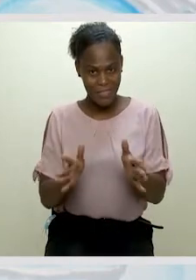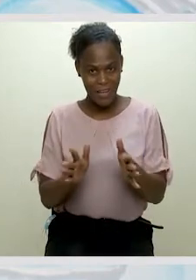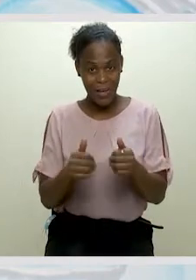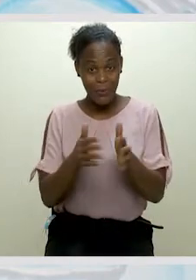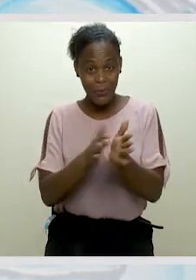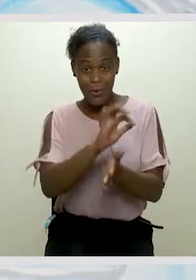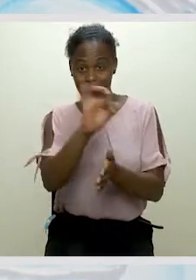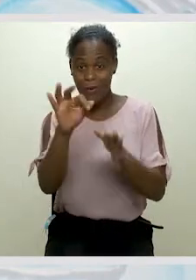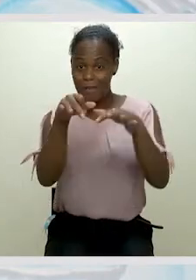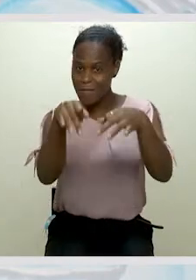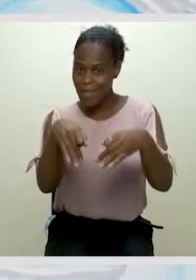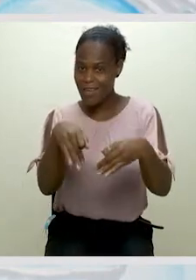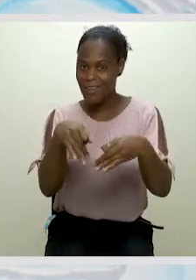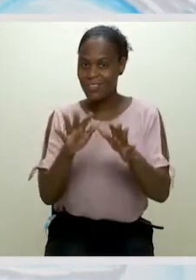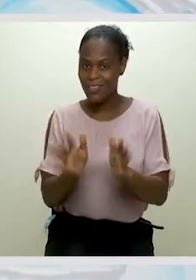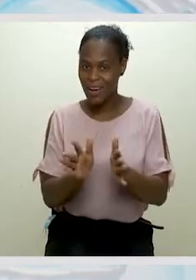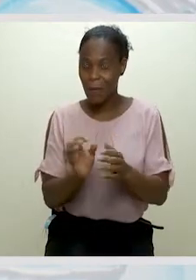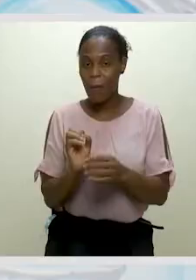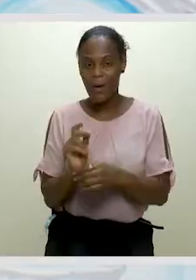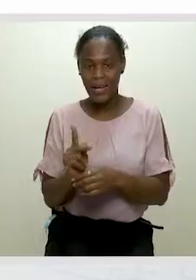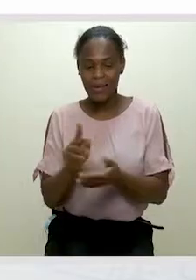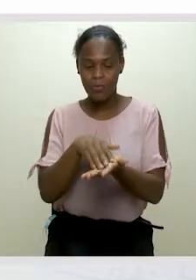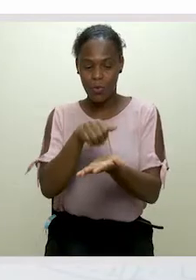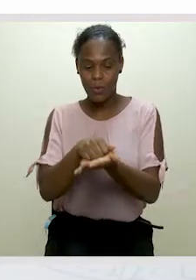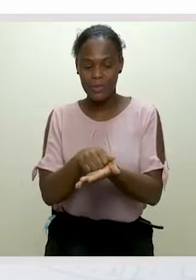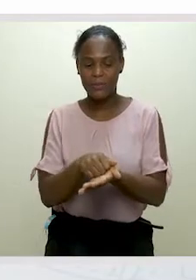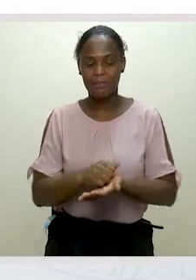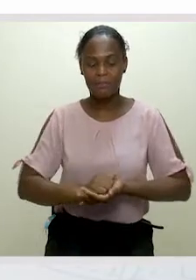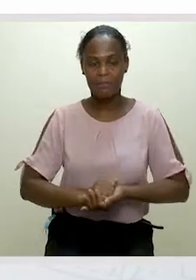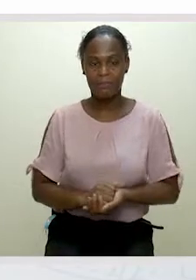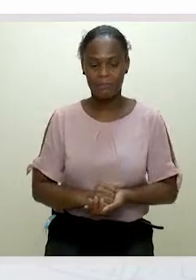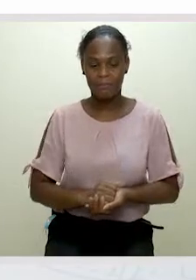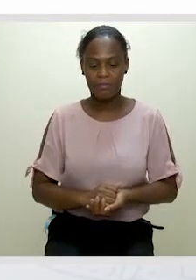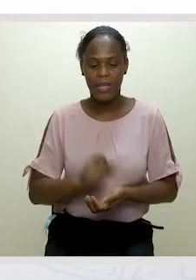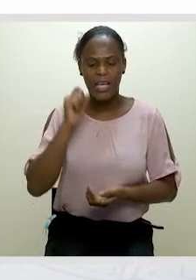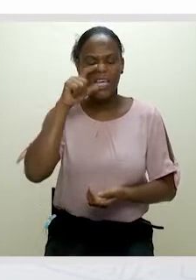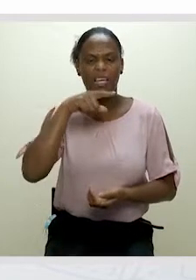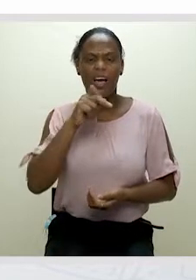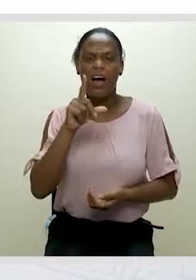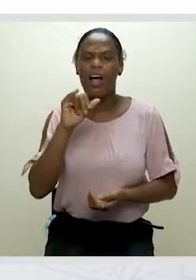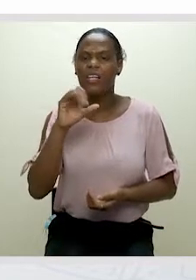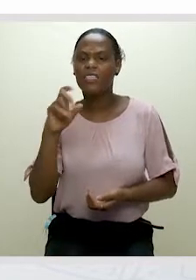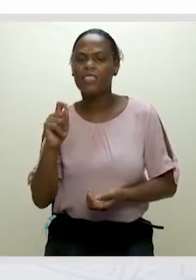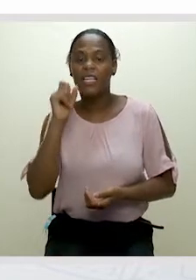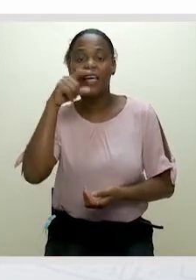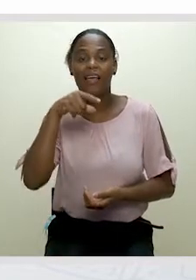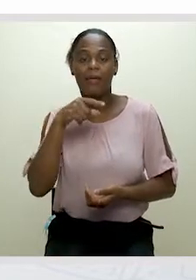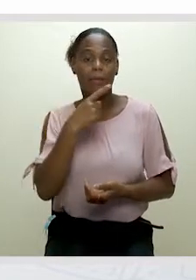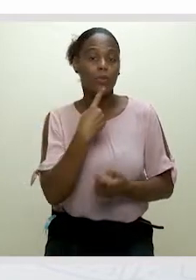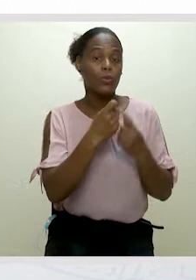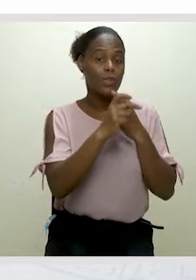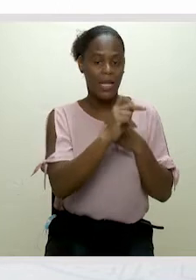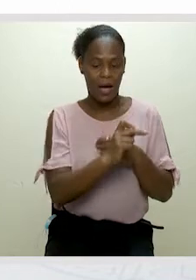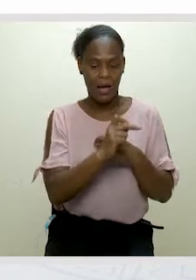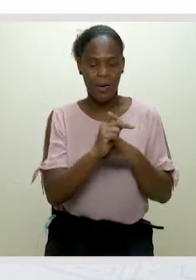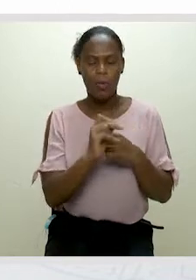Terminé? Ok, on corrige. Qui est Alice? La question A. Quelle a été votre réponse?